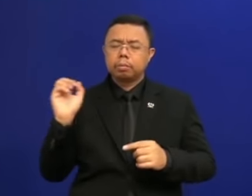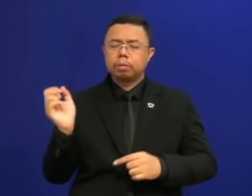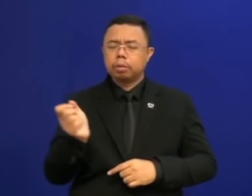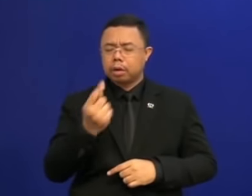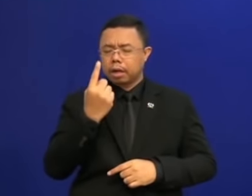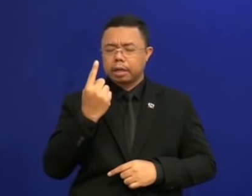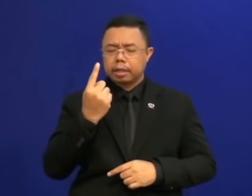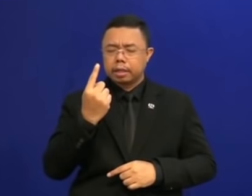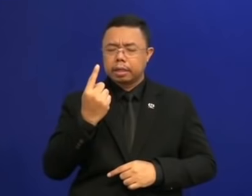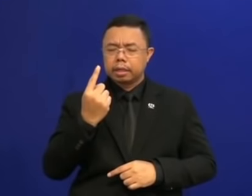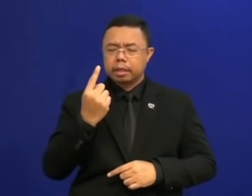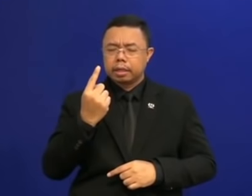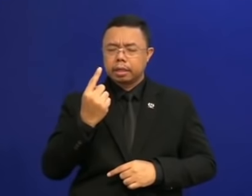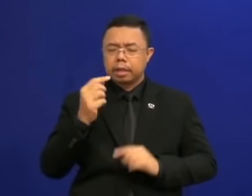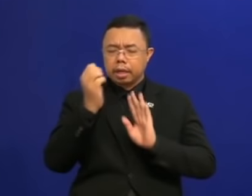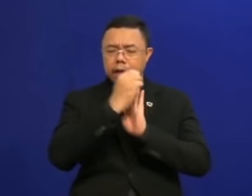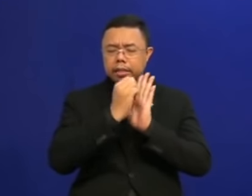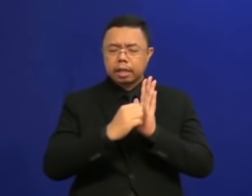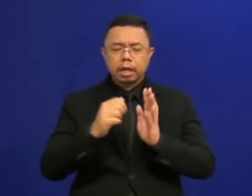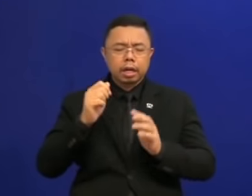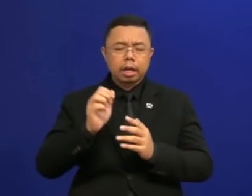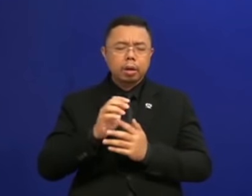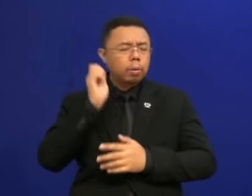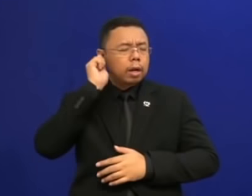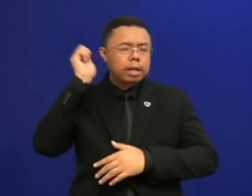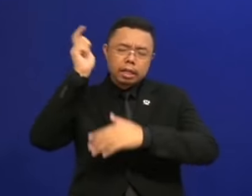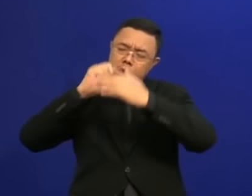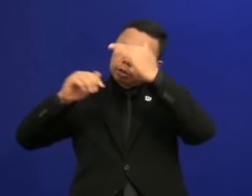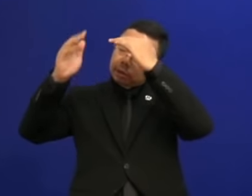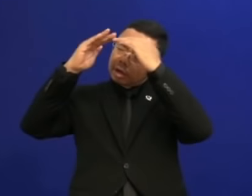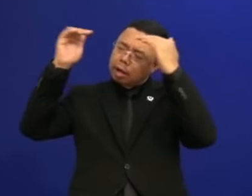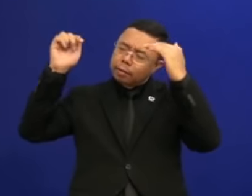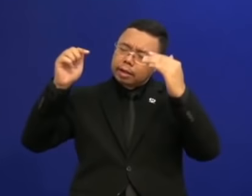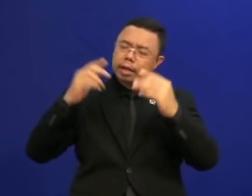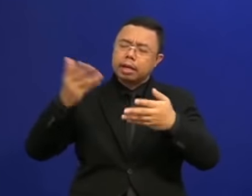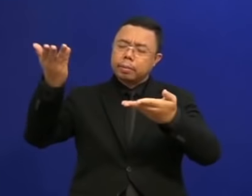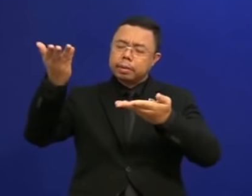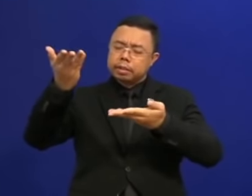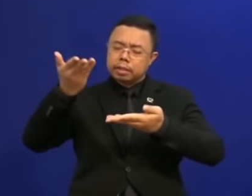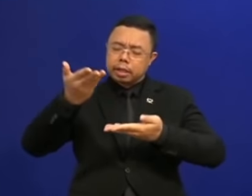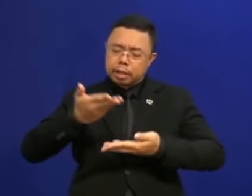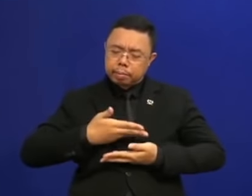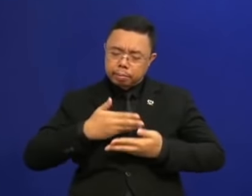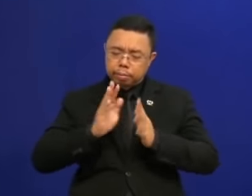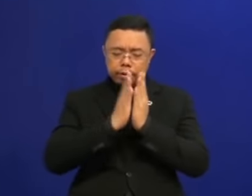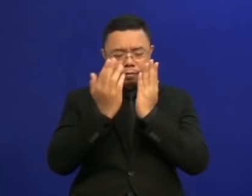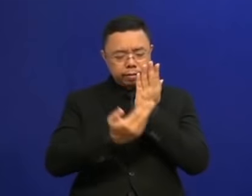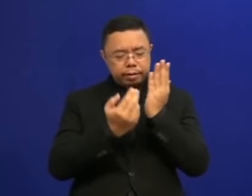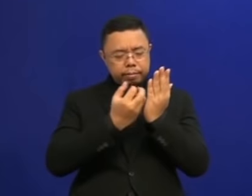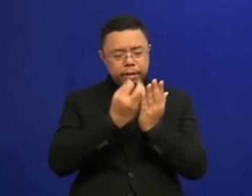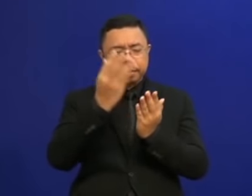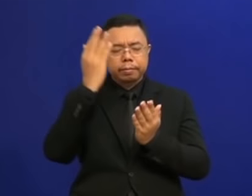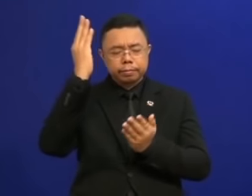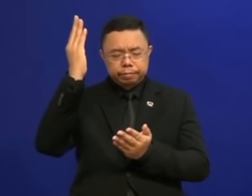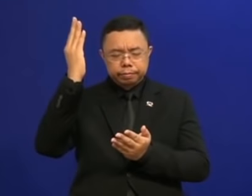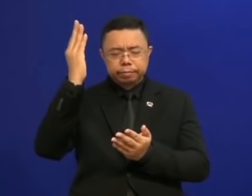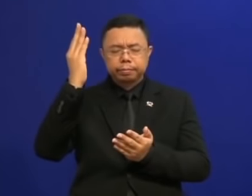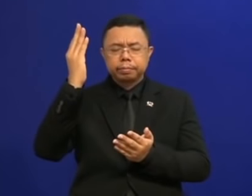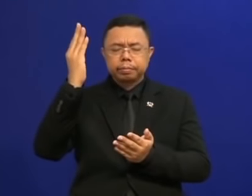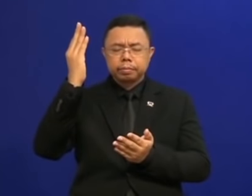mulai acara Wanita Surgawi ini dan kami sambut firman-Mu.